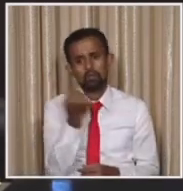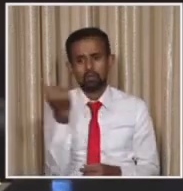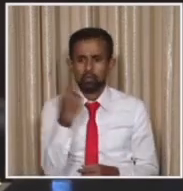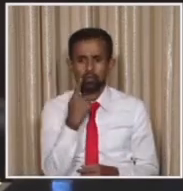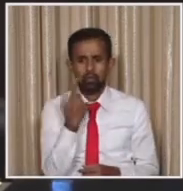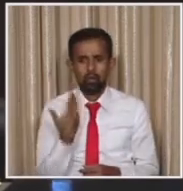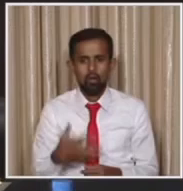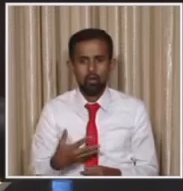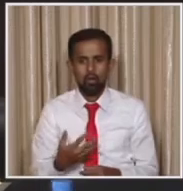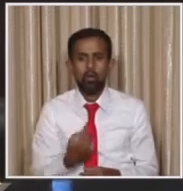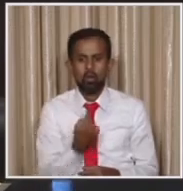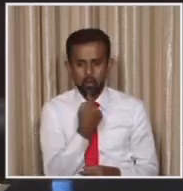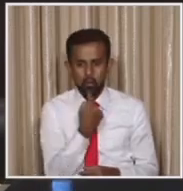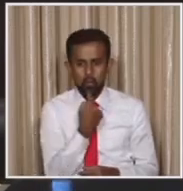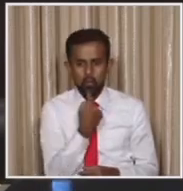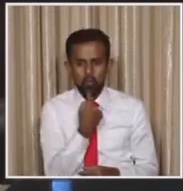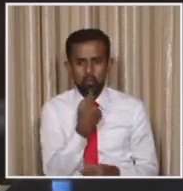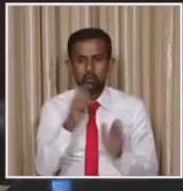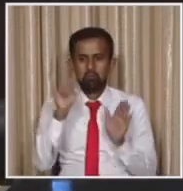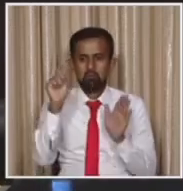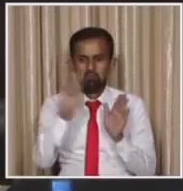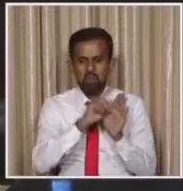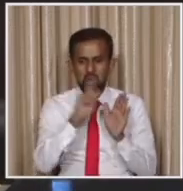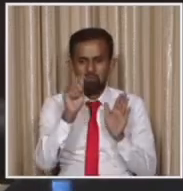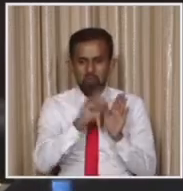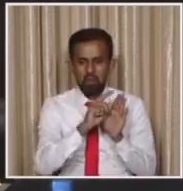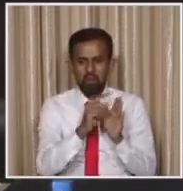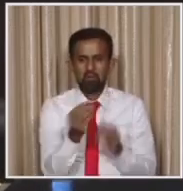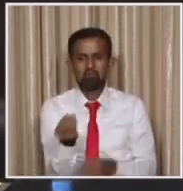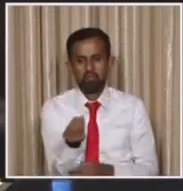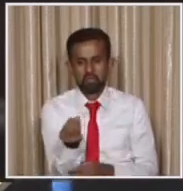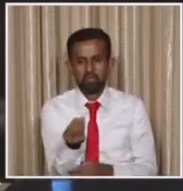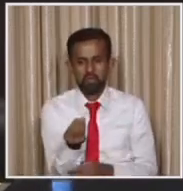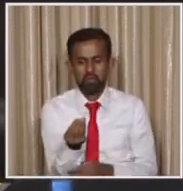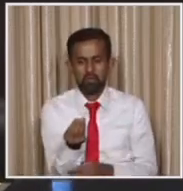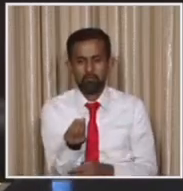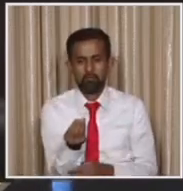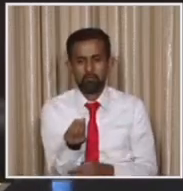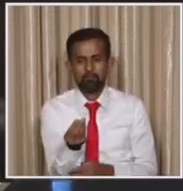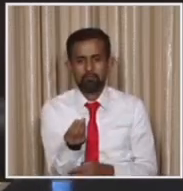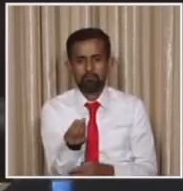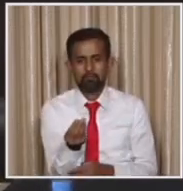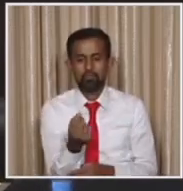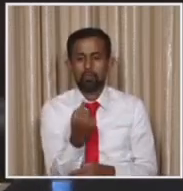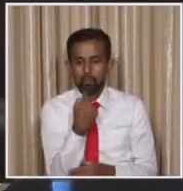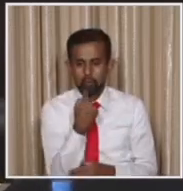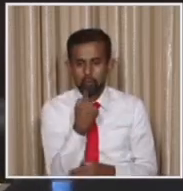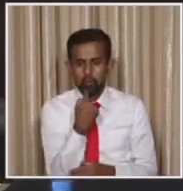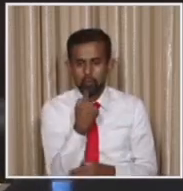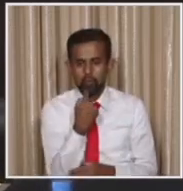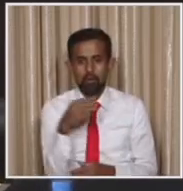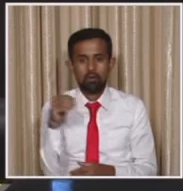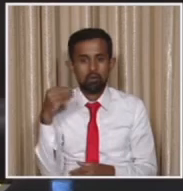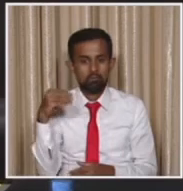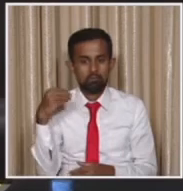තියෙනවා ඔව් ආදායමේ යම්කිසි අඩුවීමක් තියෙනවා, ඔව්